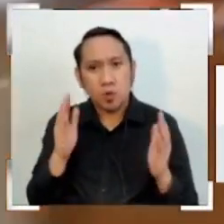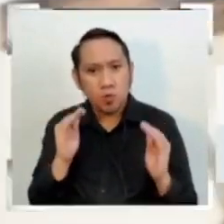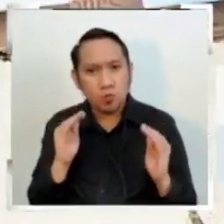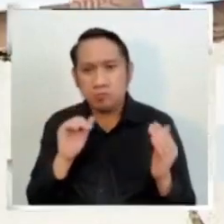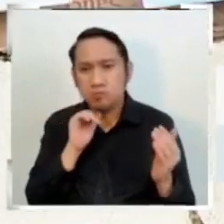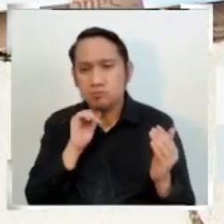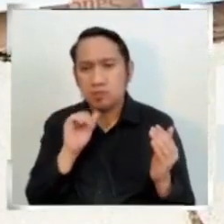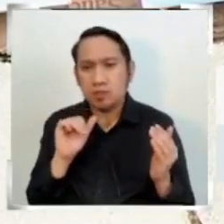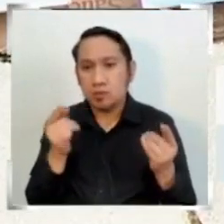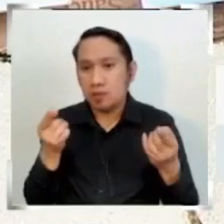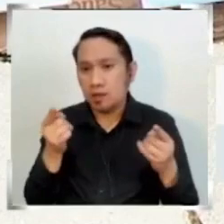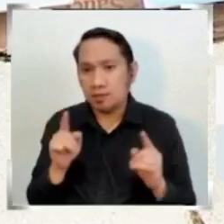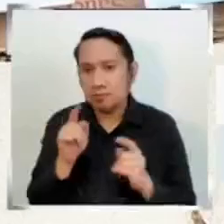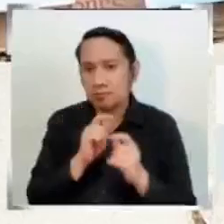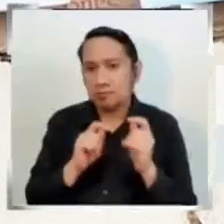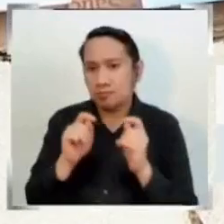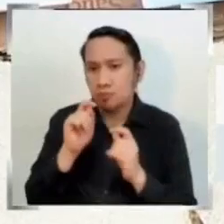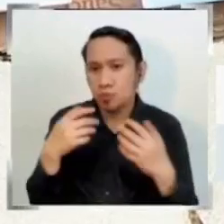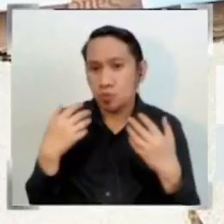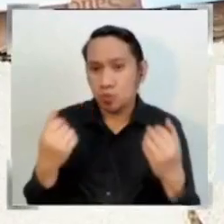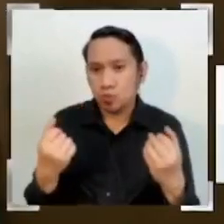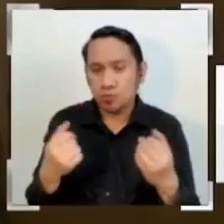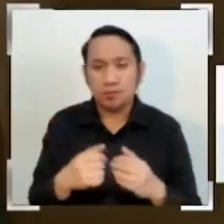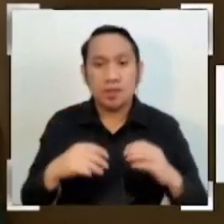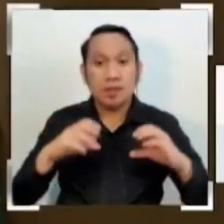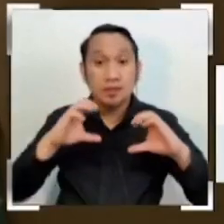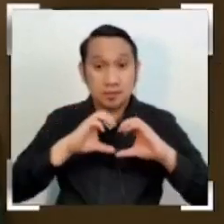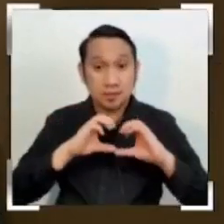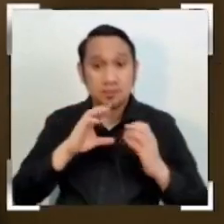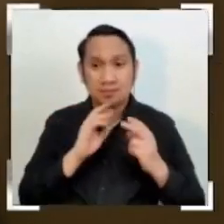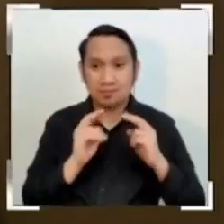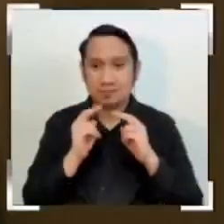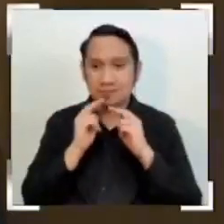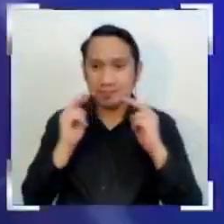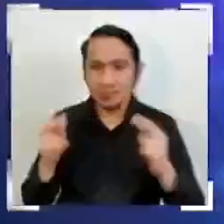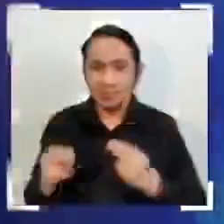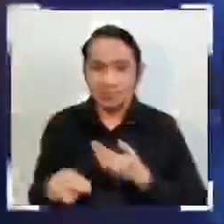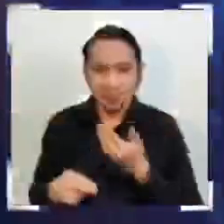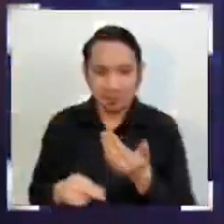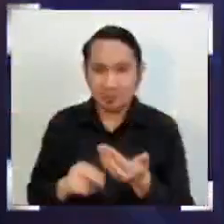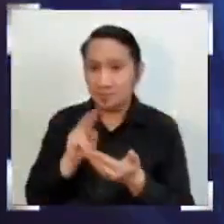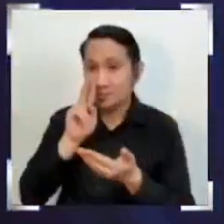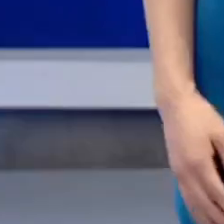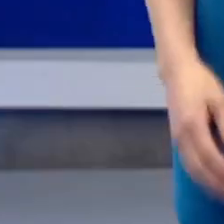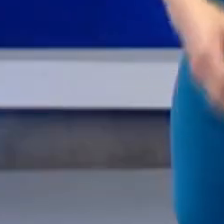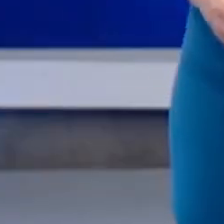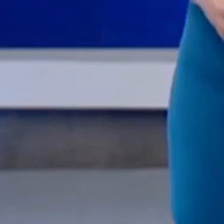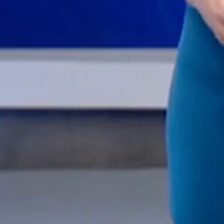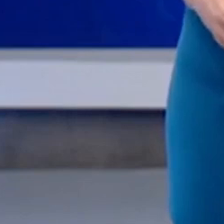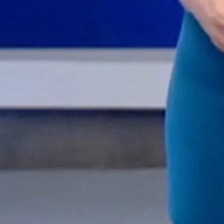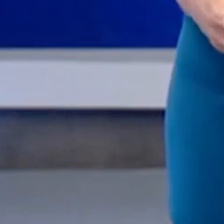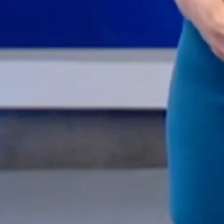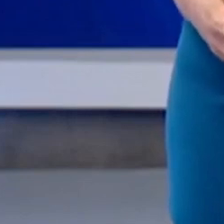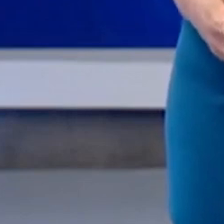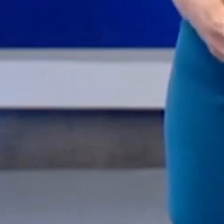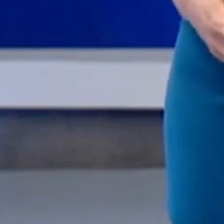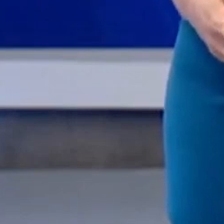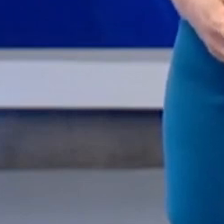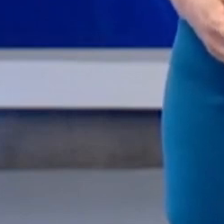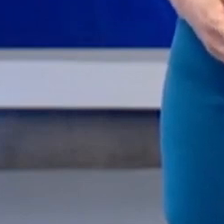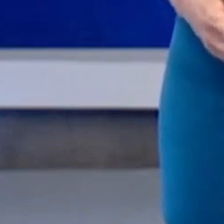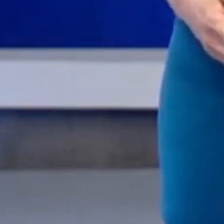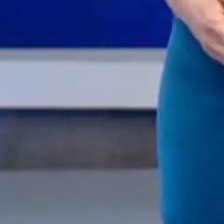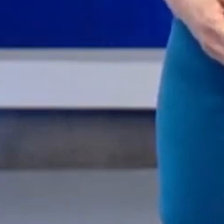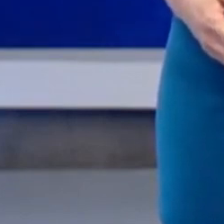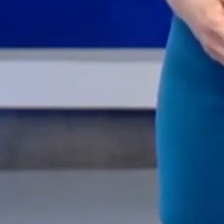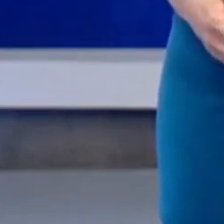bagyo. Para sa GMA Integrated News, Bernadette Reyes ang inyong saksi. Mga kapuso, sama-sama tayong